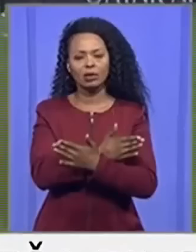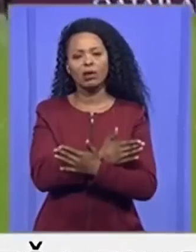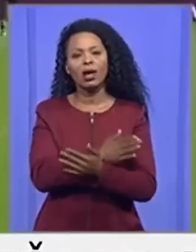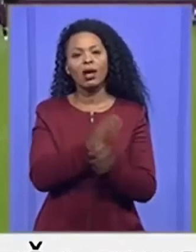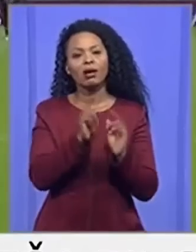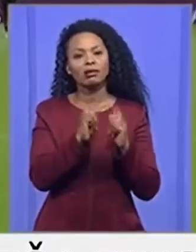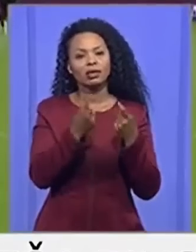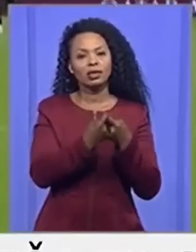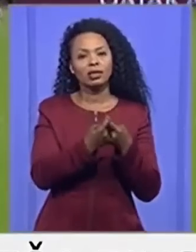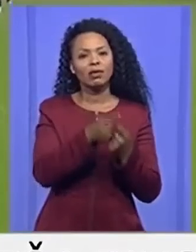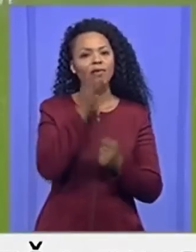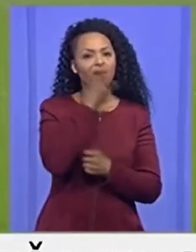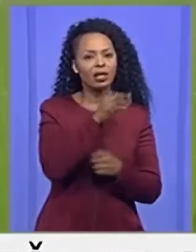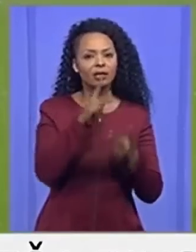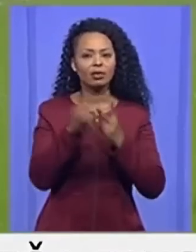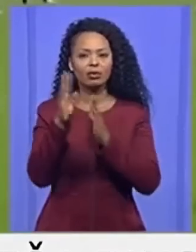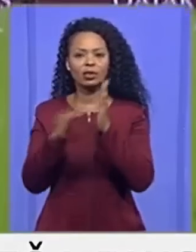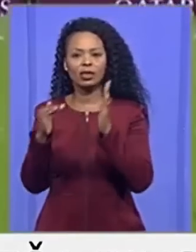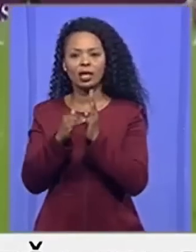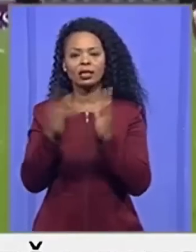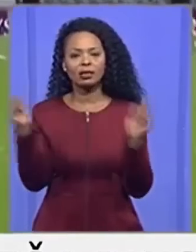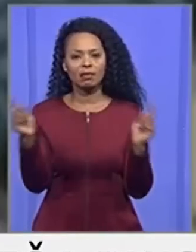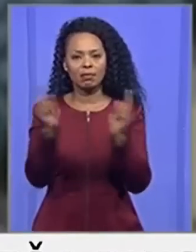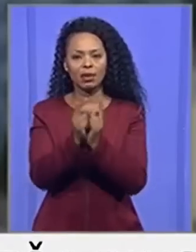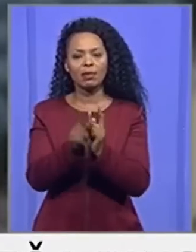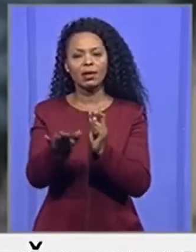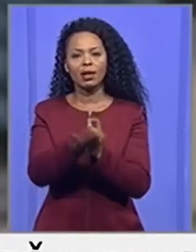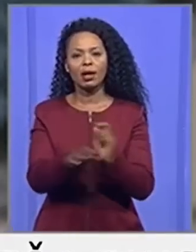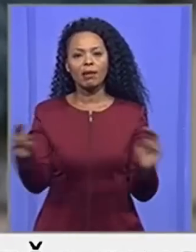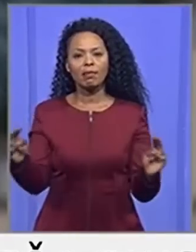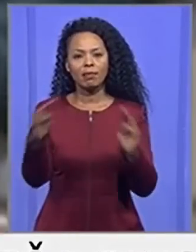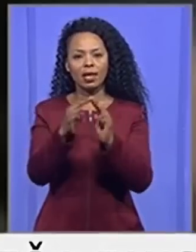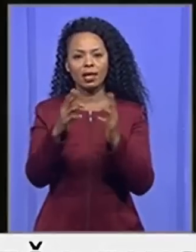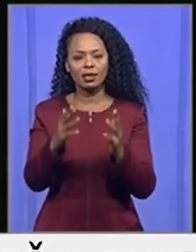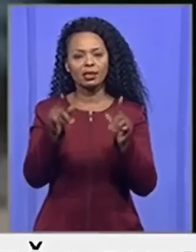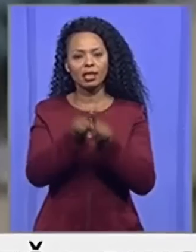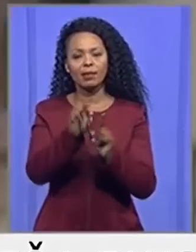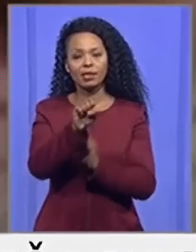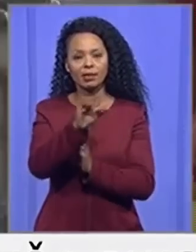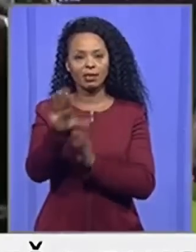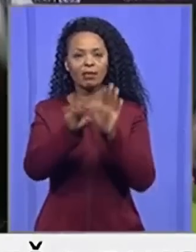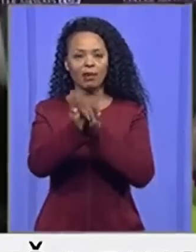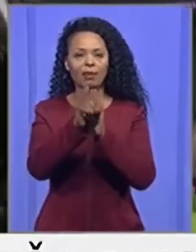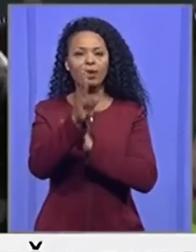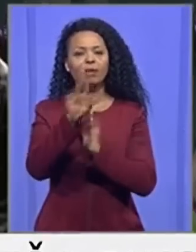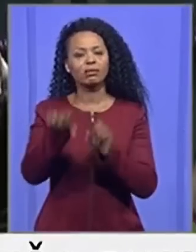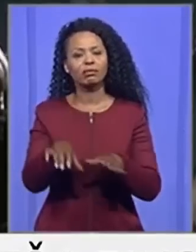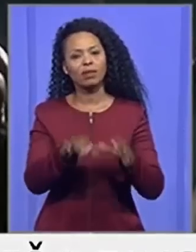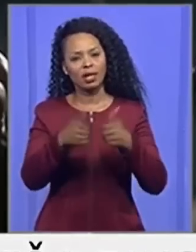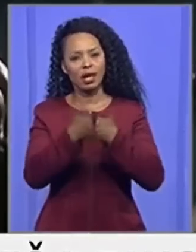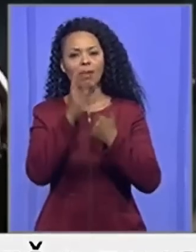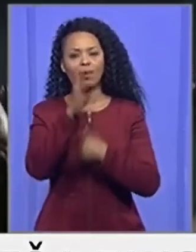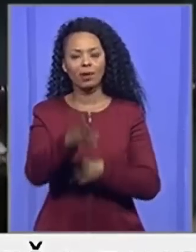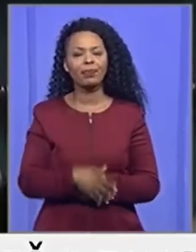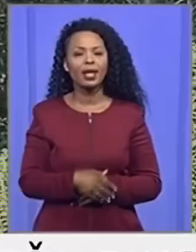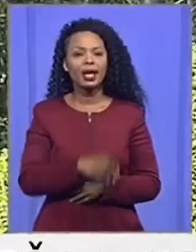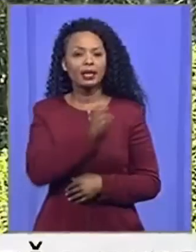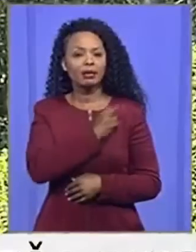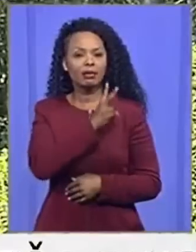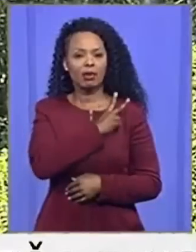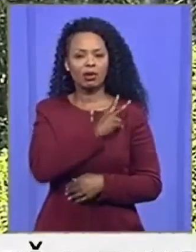ga France le New Zealand ka Paris yeo le yona e tla go gašwa ke SABC. Di Springboks di tla thoma lesolo